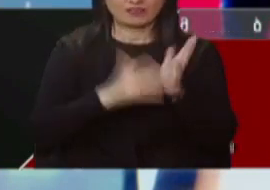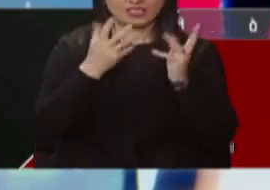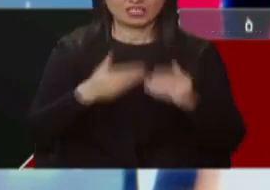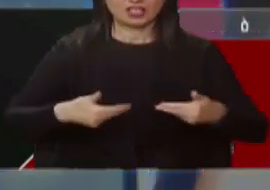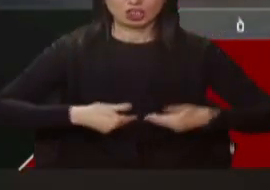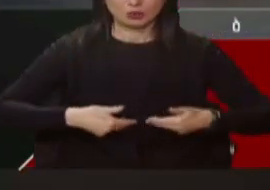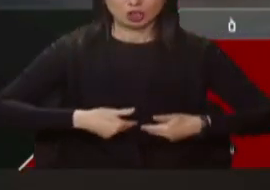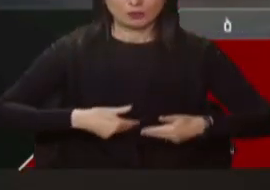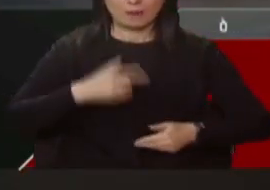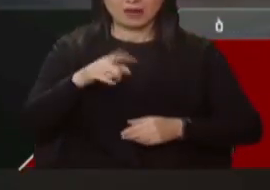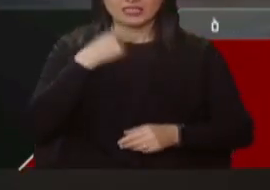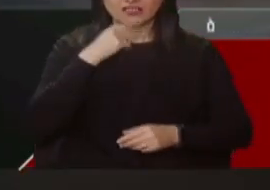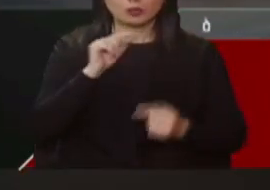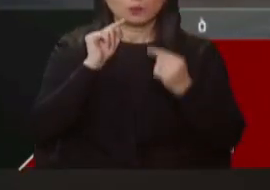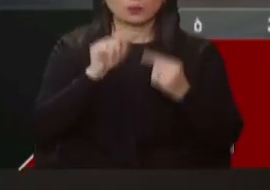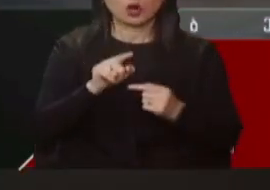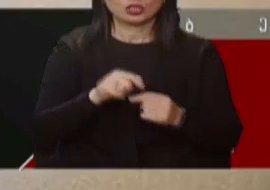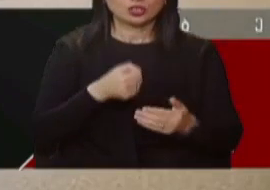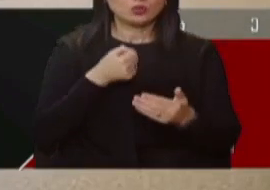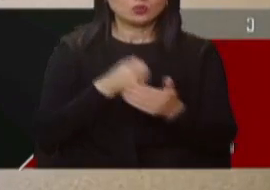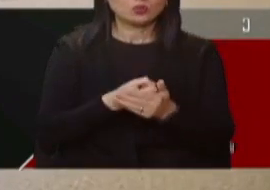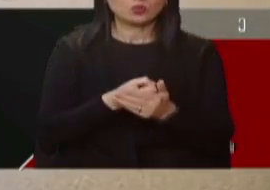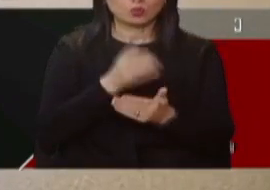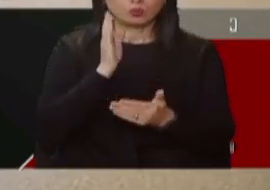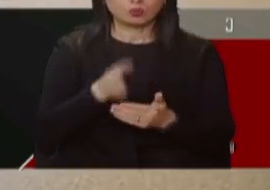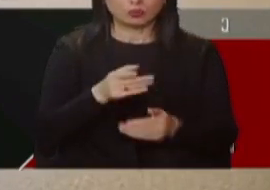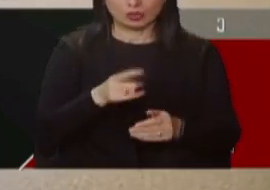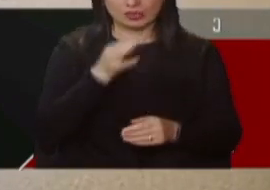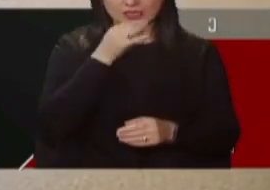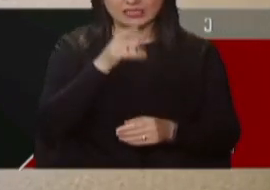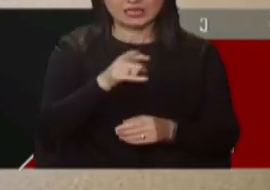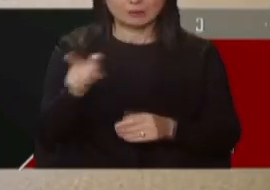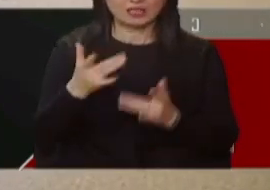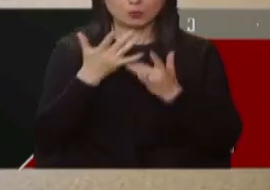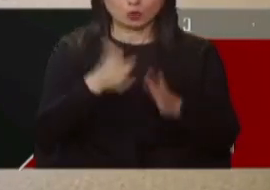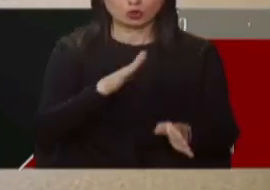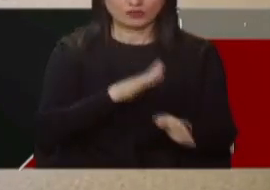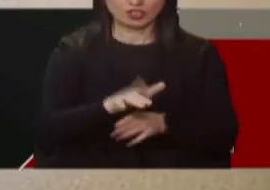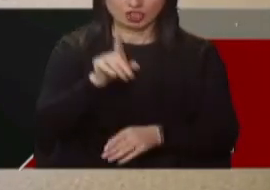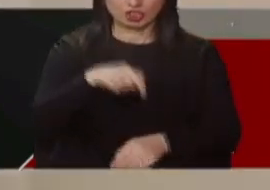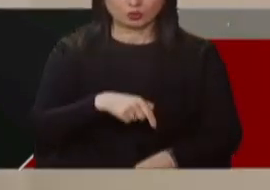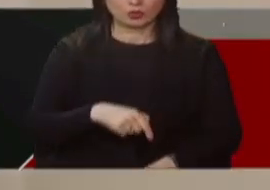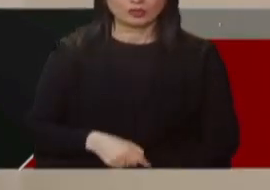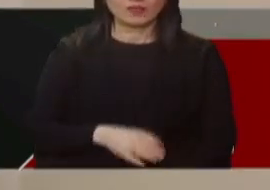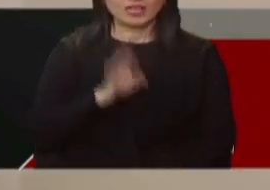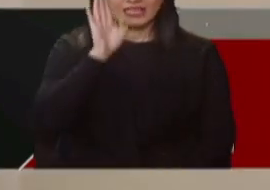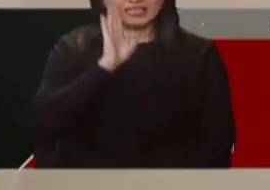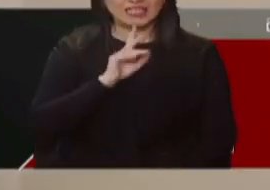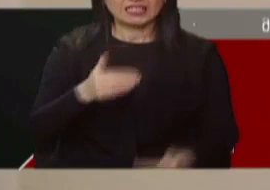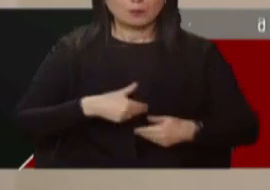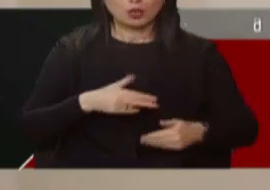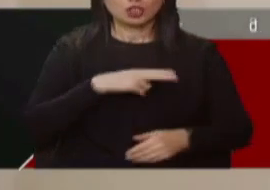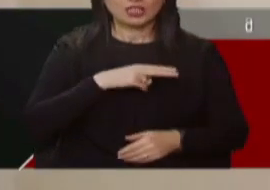დღეა შიმშილობენ. მათი თქმით, პროტესტის ამ უკიდურეს ფორმებს მანამდე მიმართავენ, სანამ მათი მოთხოვნა არ შესრულდება. დილიდან